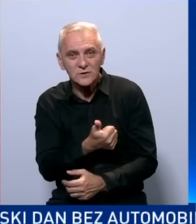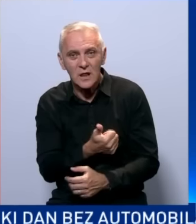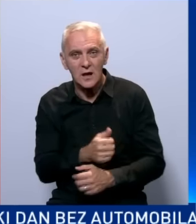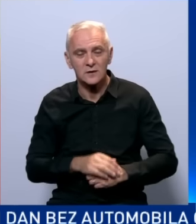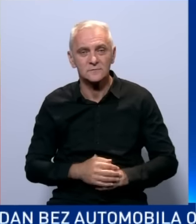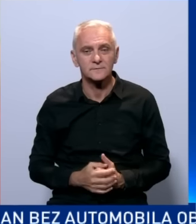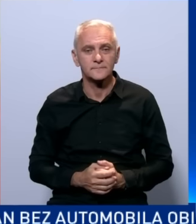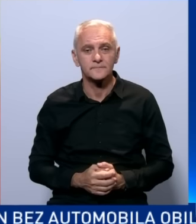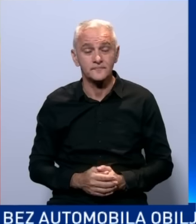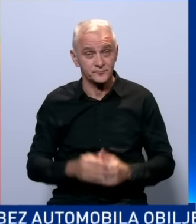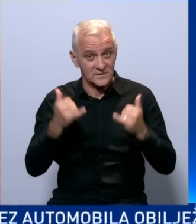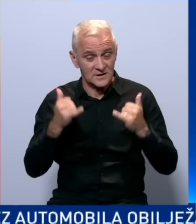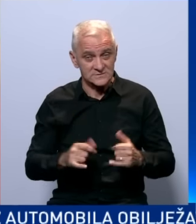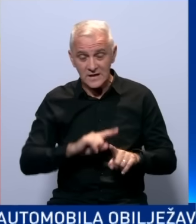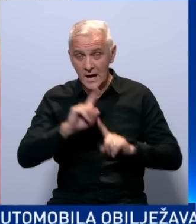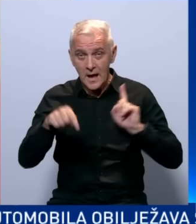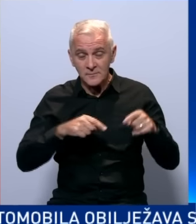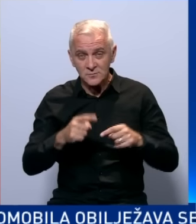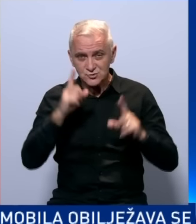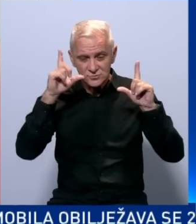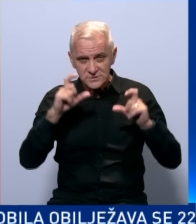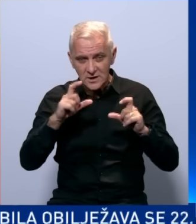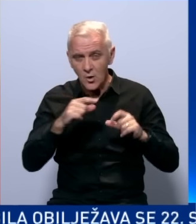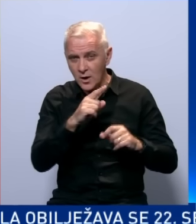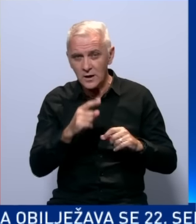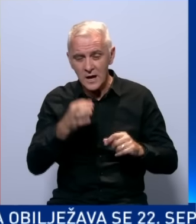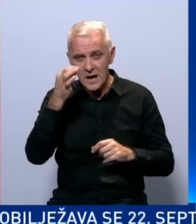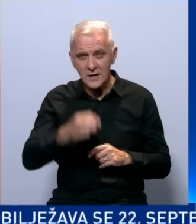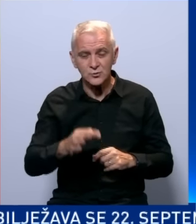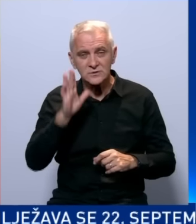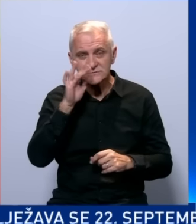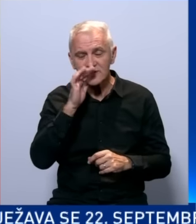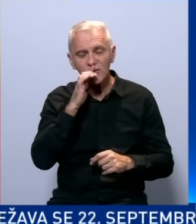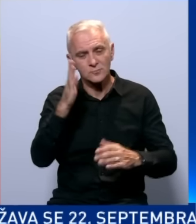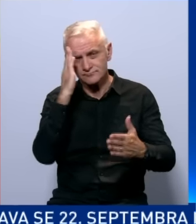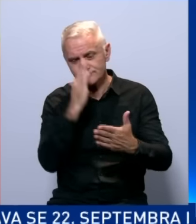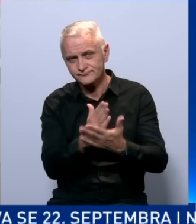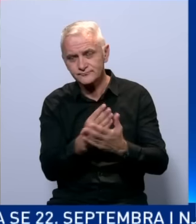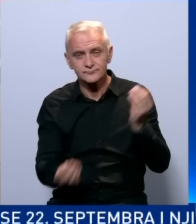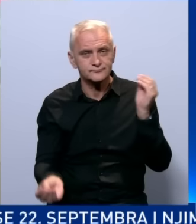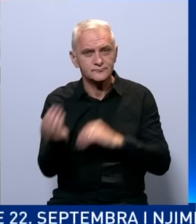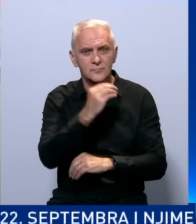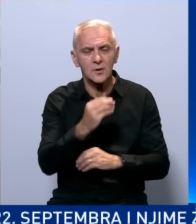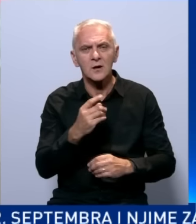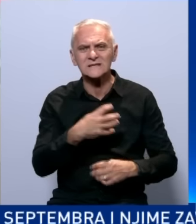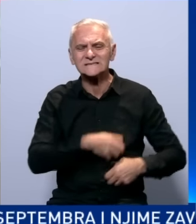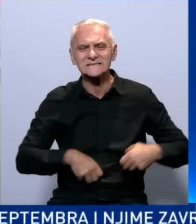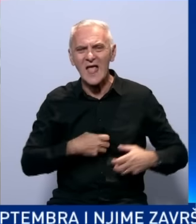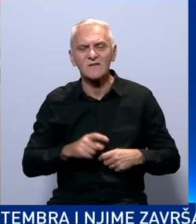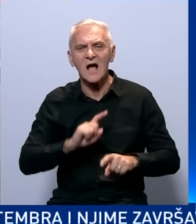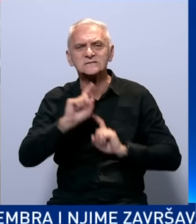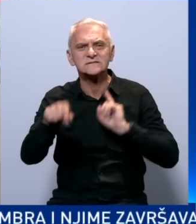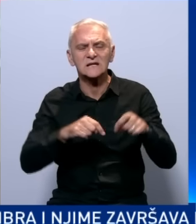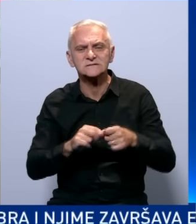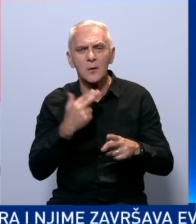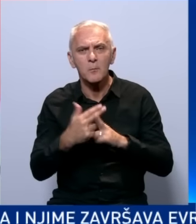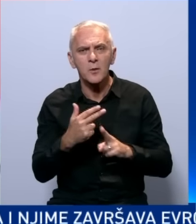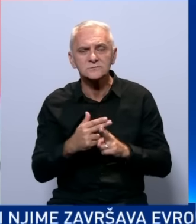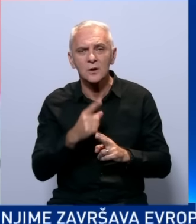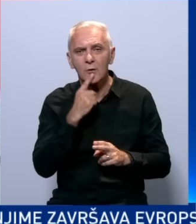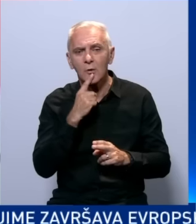imunizacije. Trenutnu epidemiološku sliku u kantonu Sarajevo karakteriše povećan broj crijevnih zaraznih oboljenja kojima